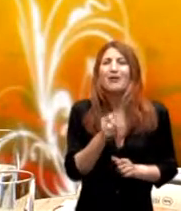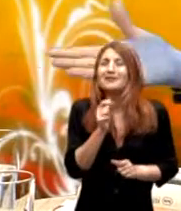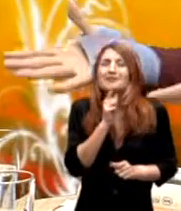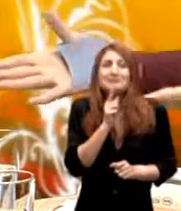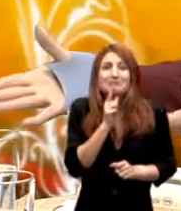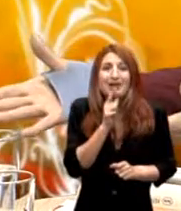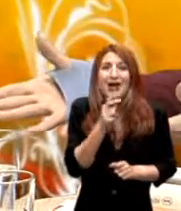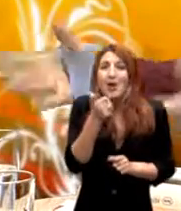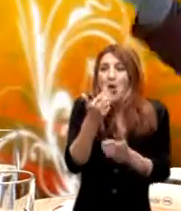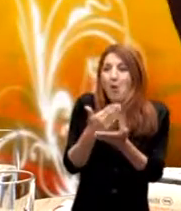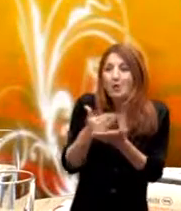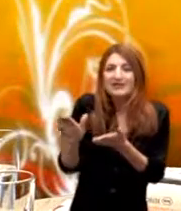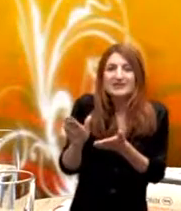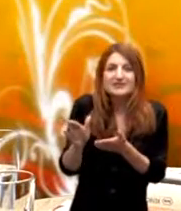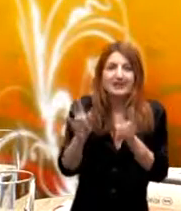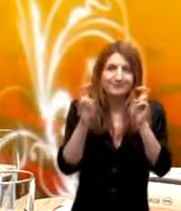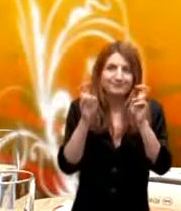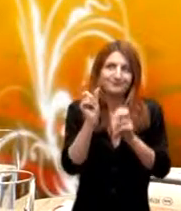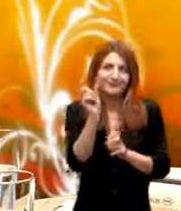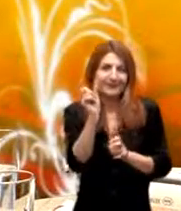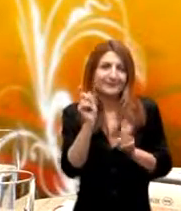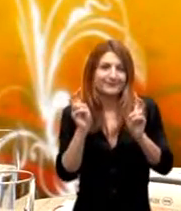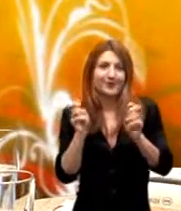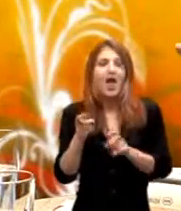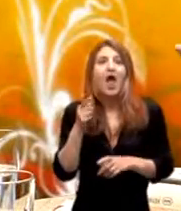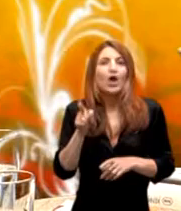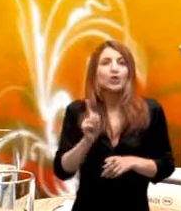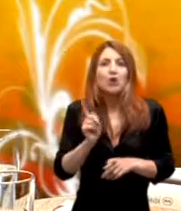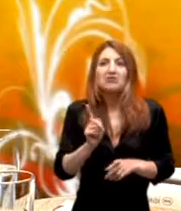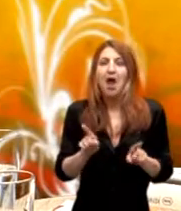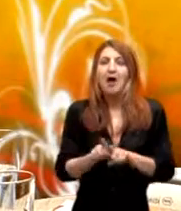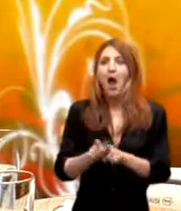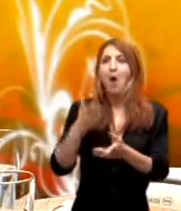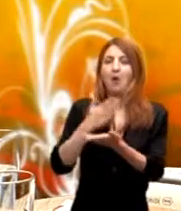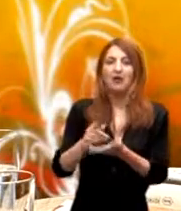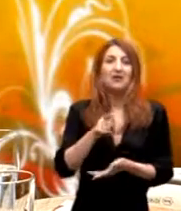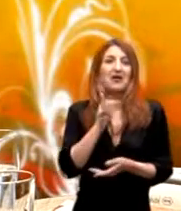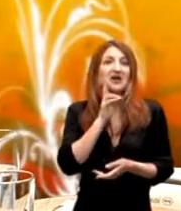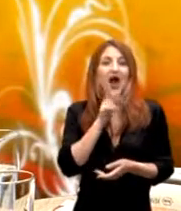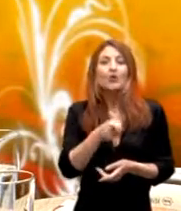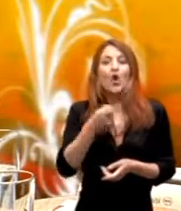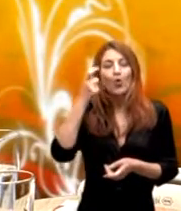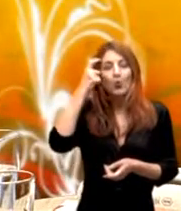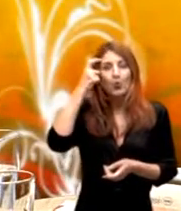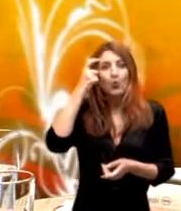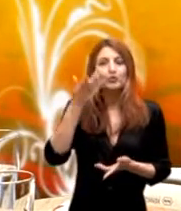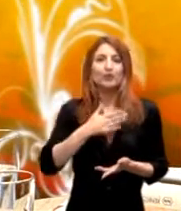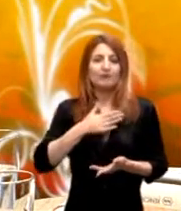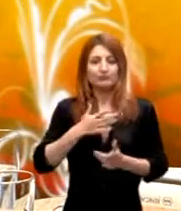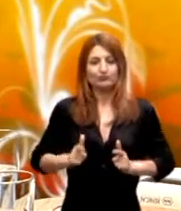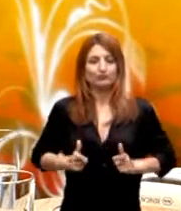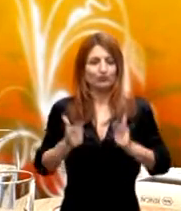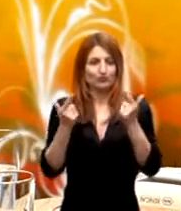minimalno odricanje, jel da? Da to uopće nije više odricanje, nego je to kultura